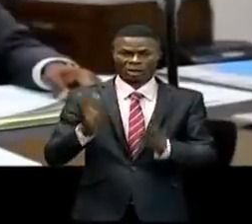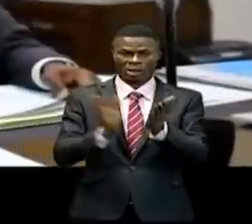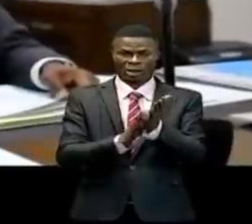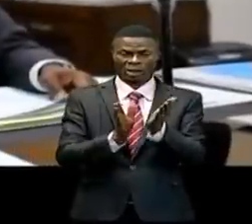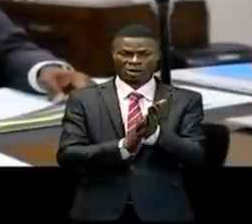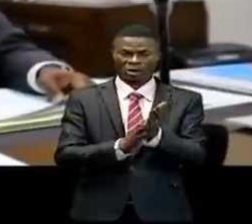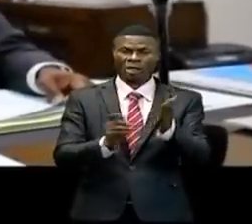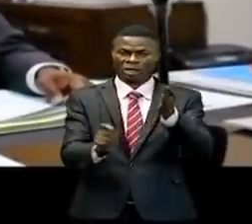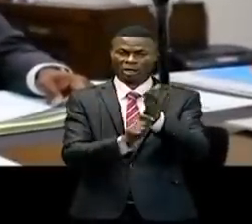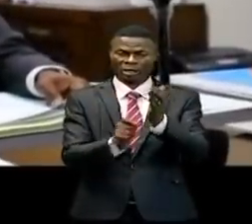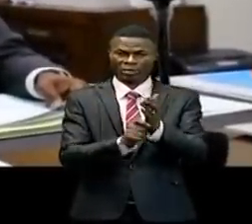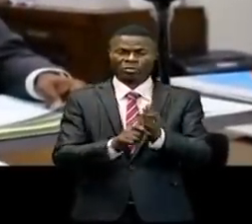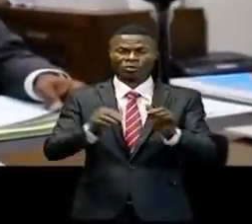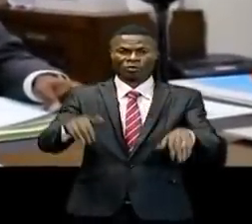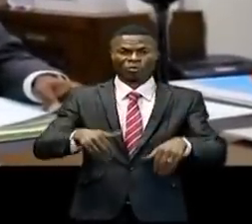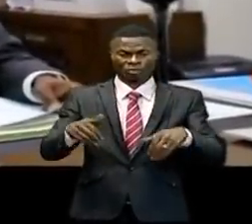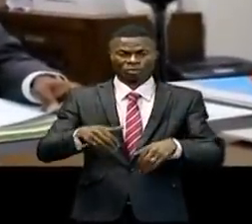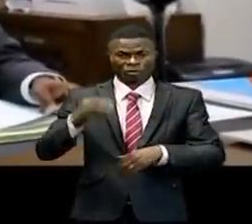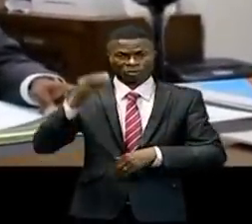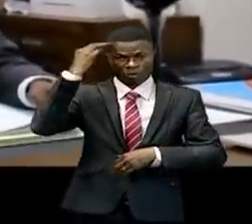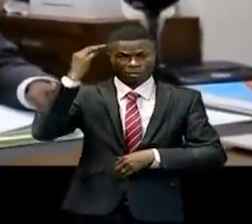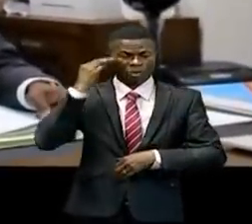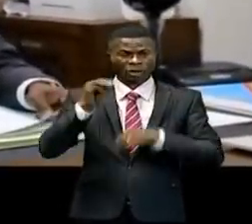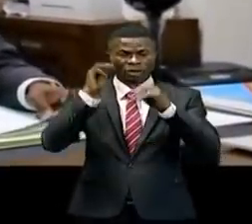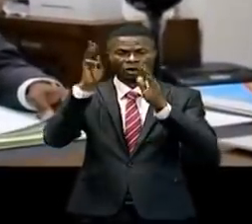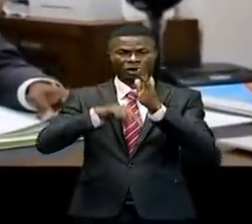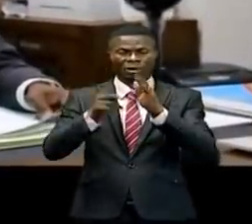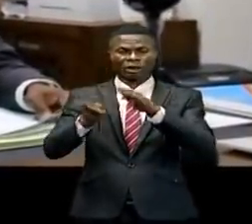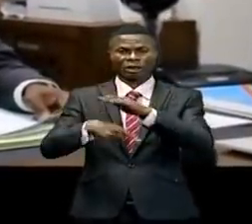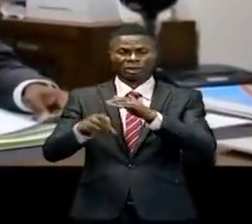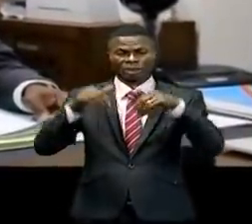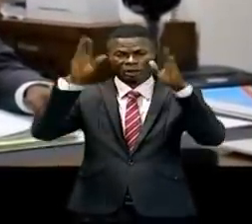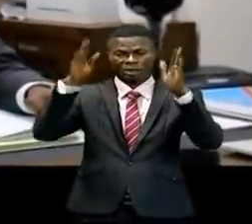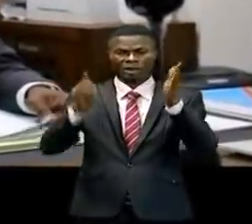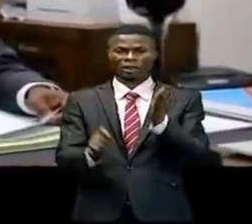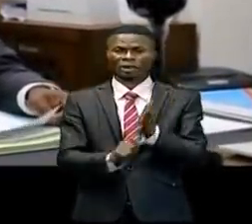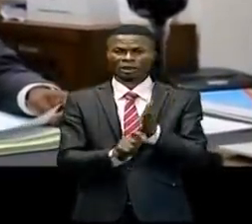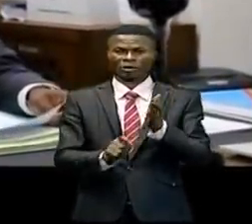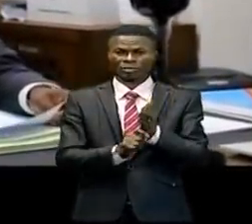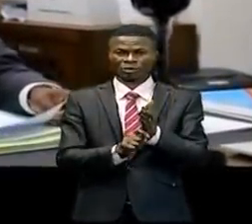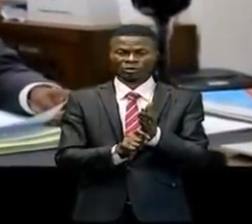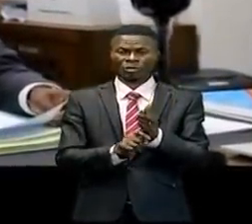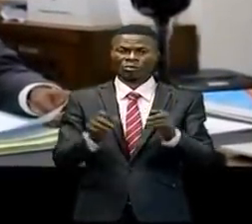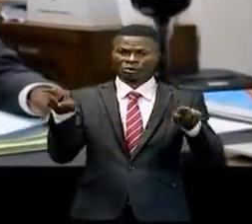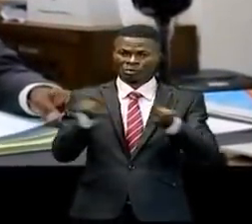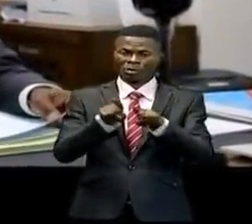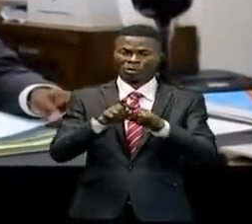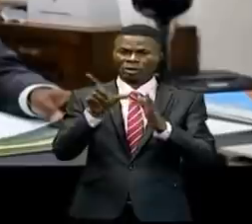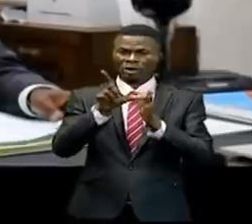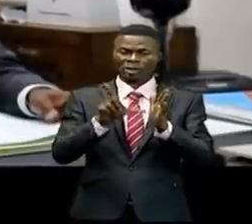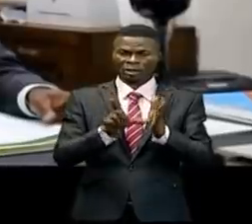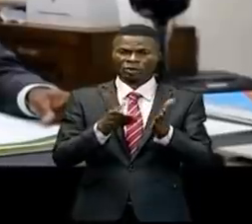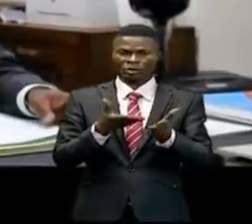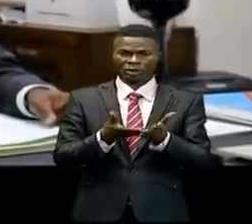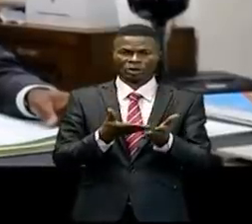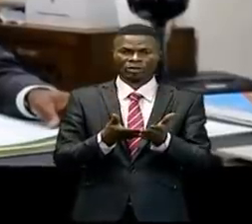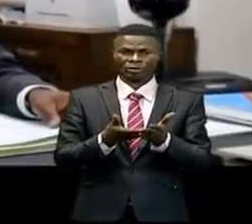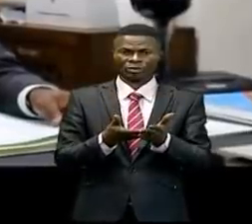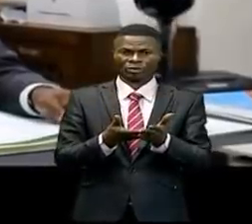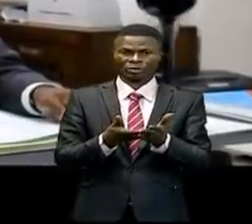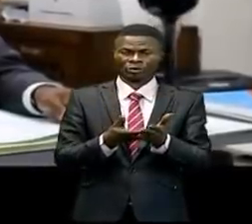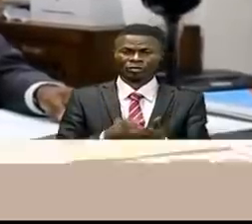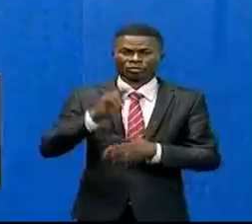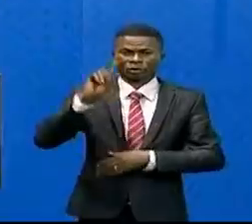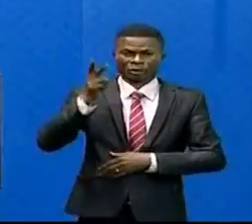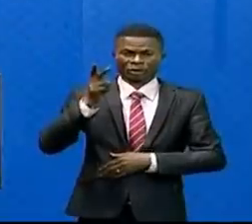technique agricole de Mombele par le ministère de l'Enseignement primaire secondaire technique, conformément à la loi cadre.